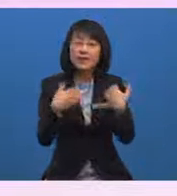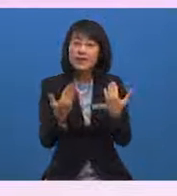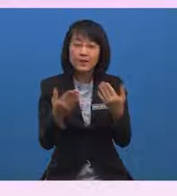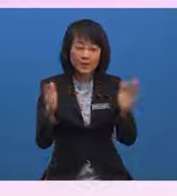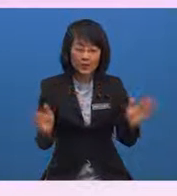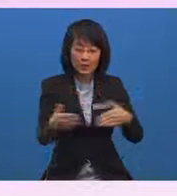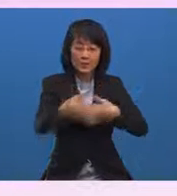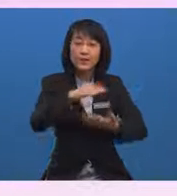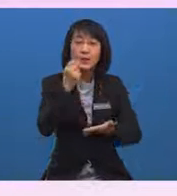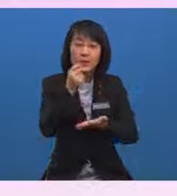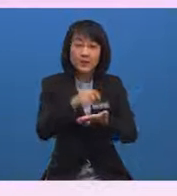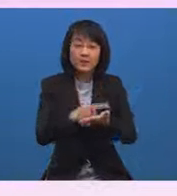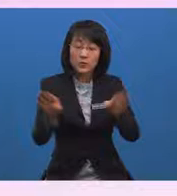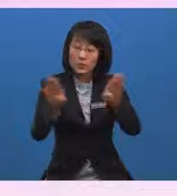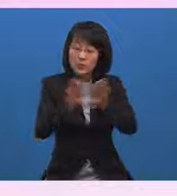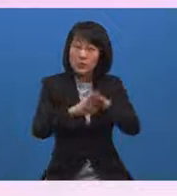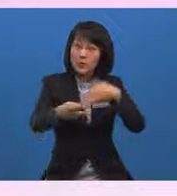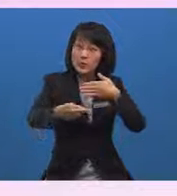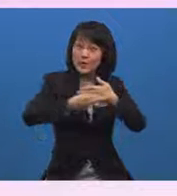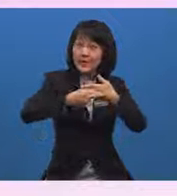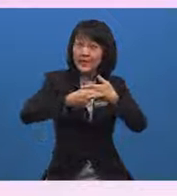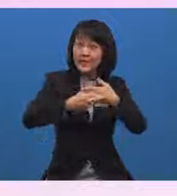ini boleh ditutup rapat?